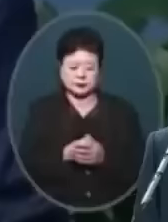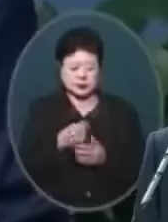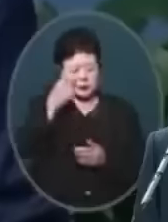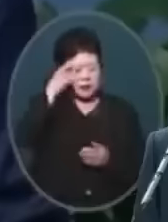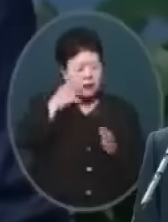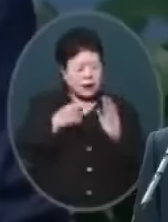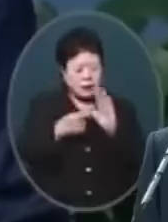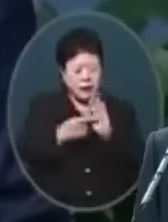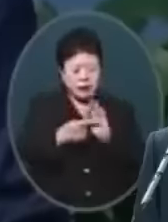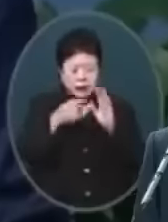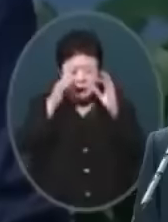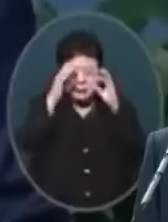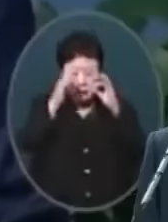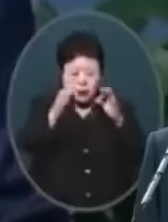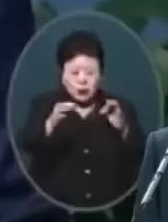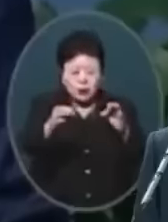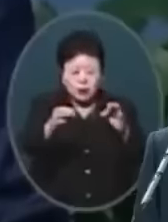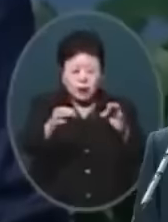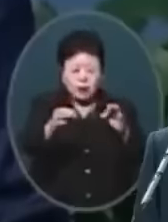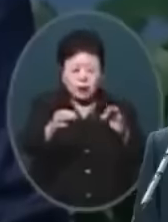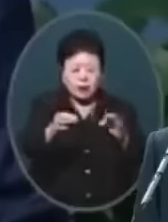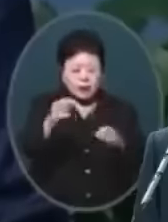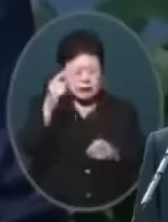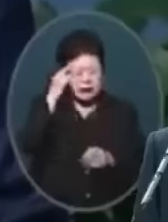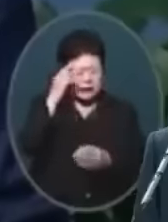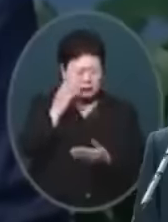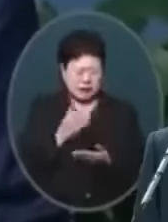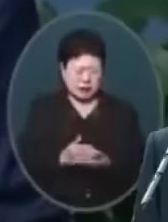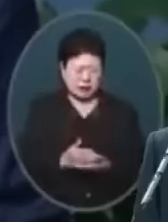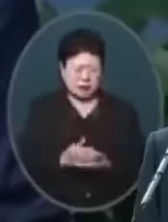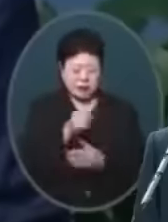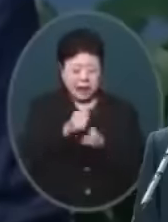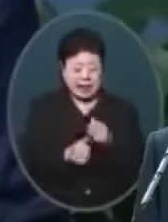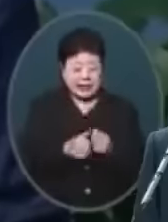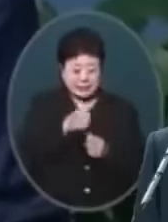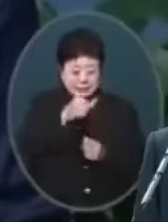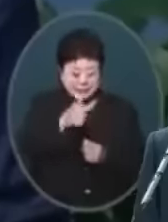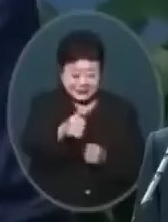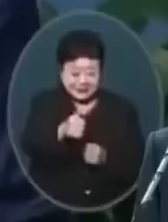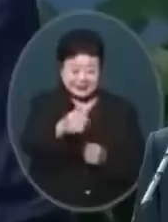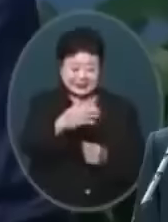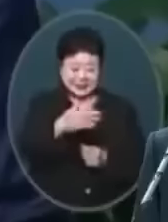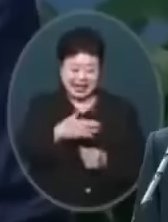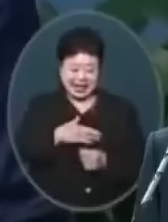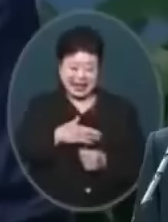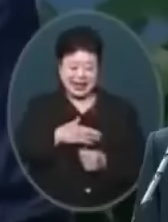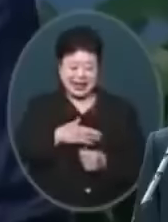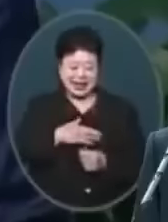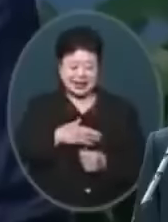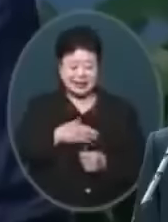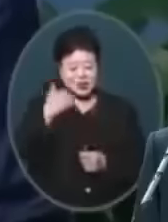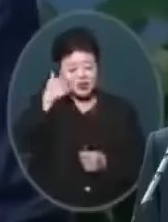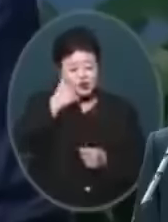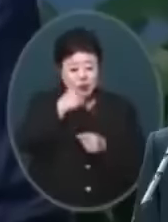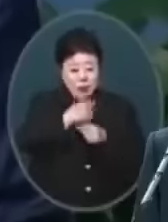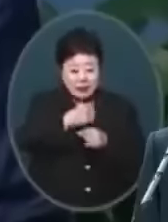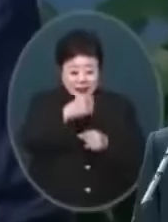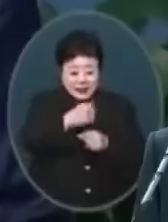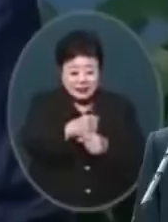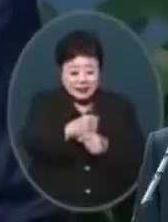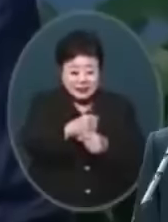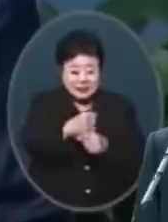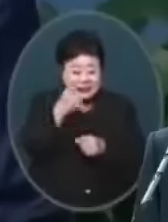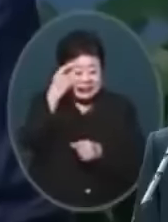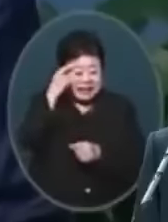부정적인 것을 보고 듣고 생각하지 말고 하나님이 나를 어떤 사람으로 만들었는지